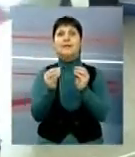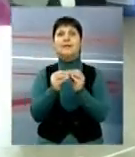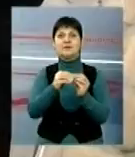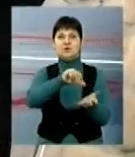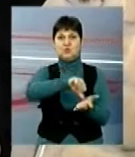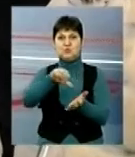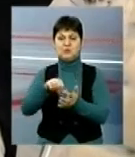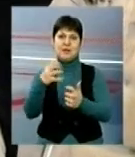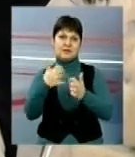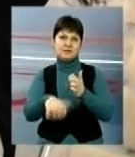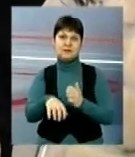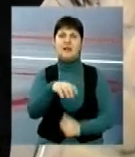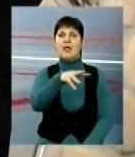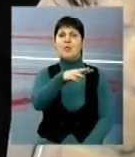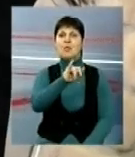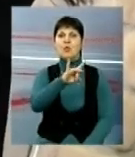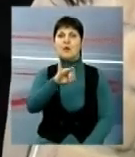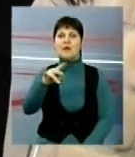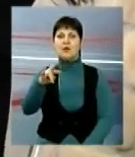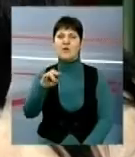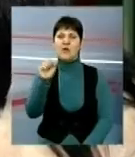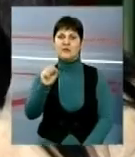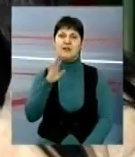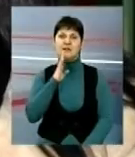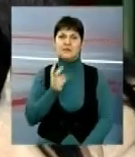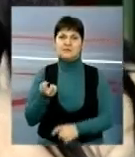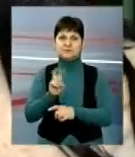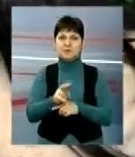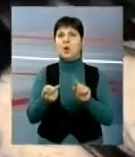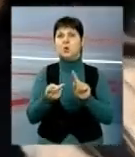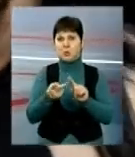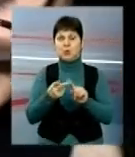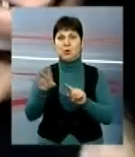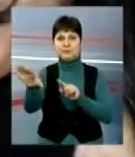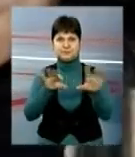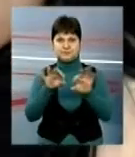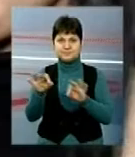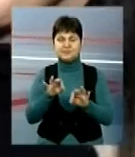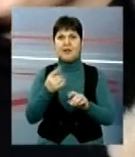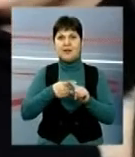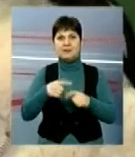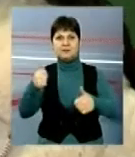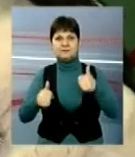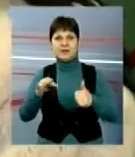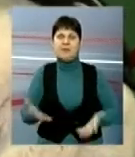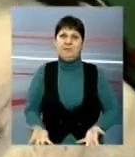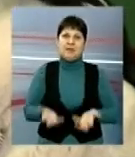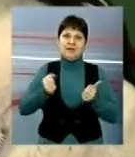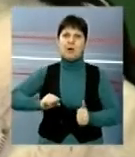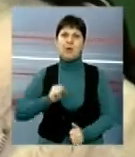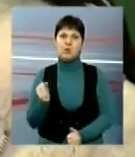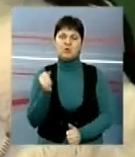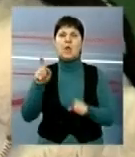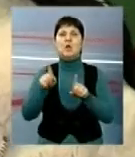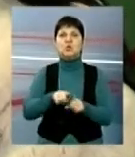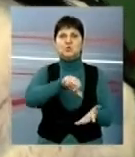учасниць. Серед них Анастасія Муравйова. Дівчина вирішила прийти і на другий відбір. Не лише оцінити суперниць, а й підтримати подругу, яка теж бере